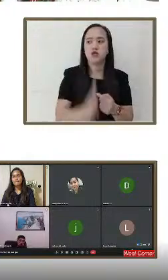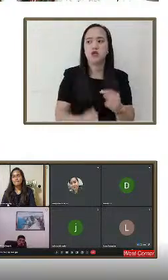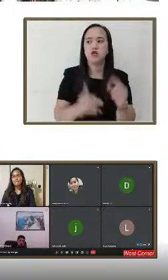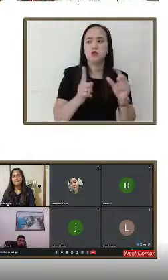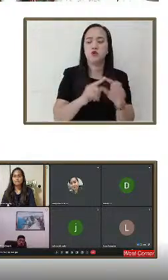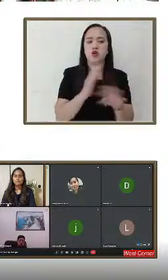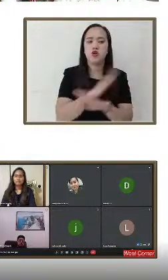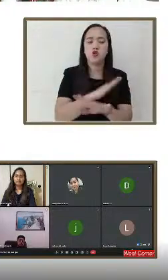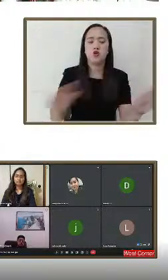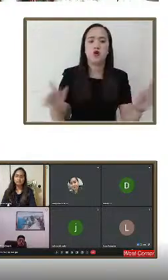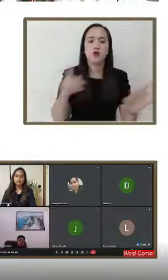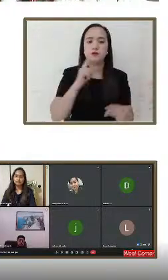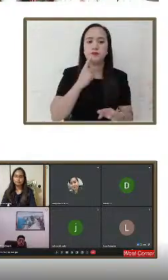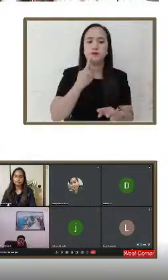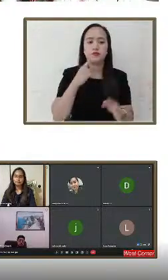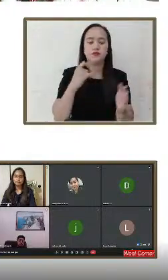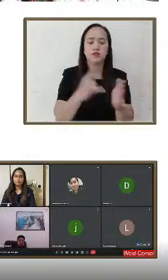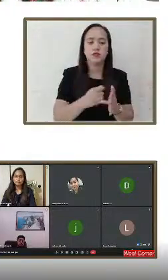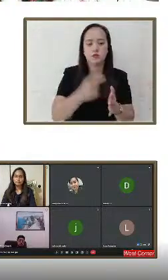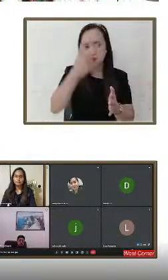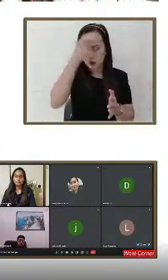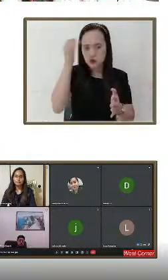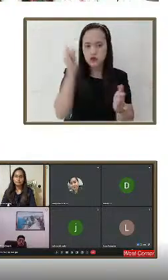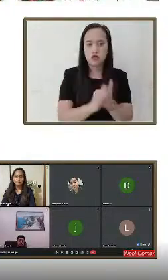pong i-miss yan, kapatid. It's very important, no?